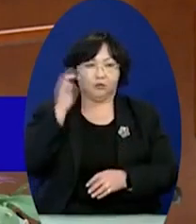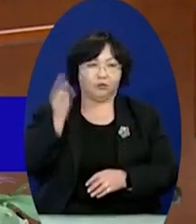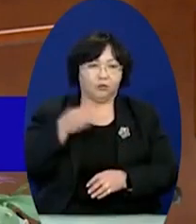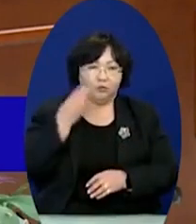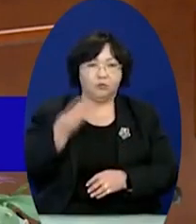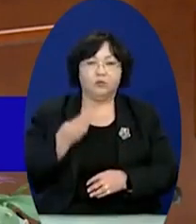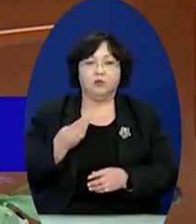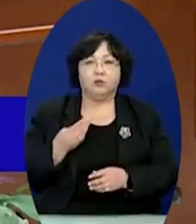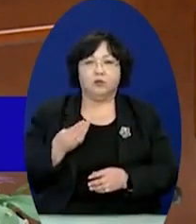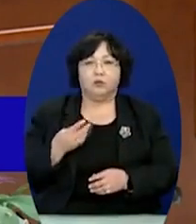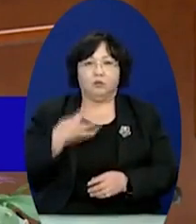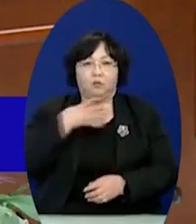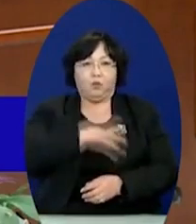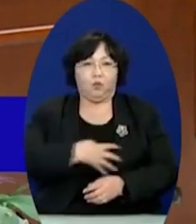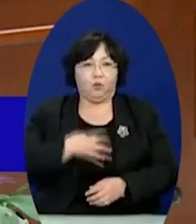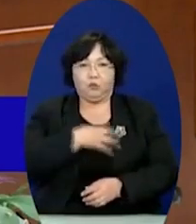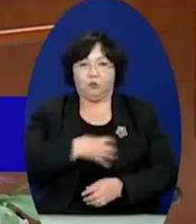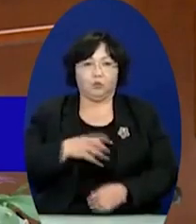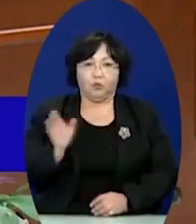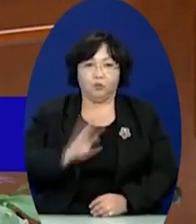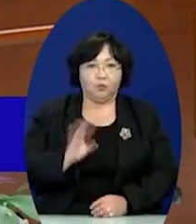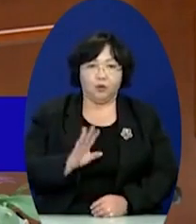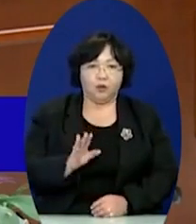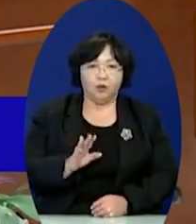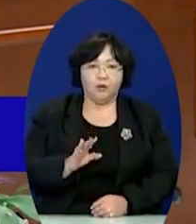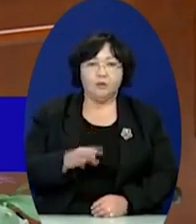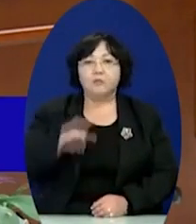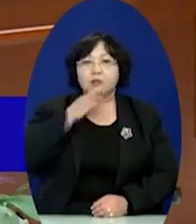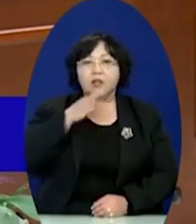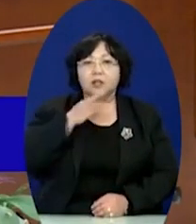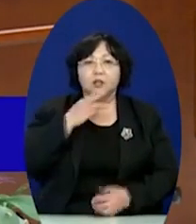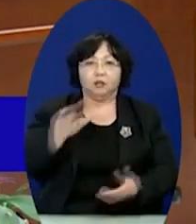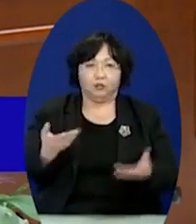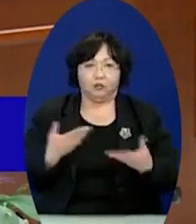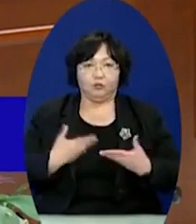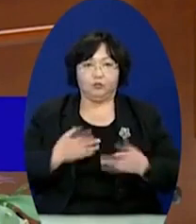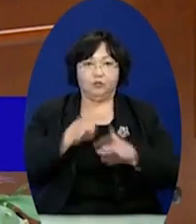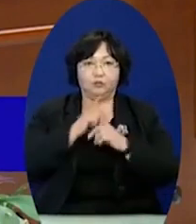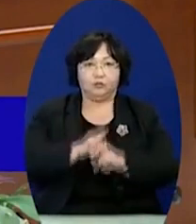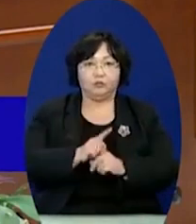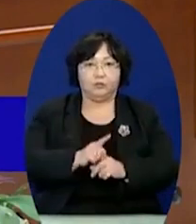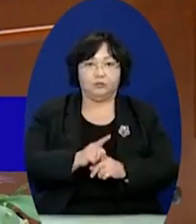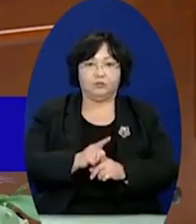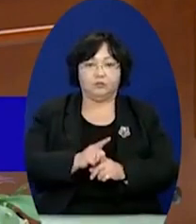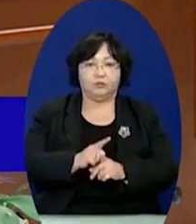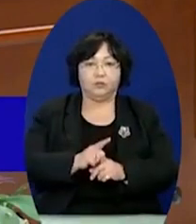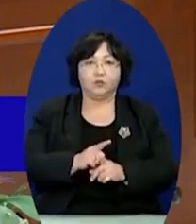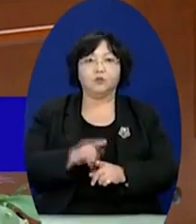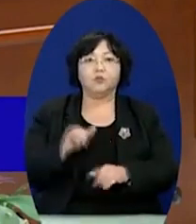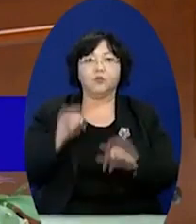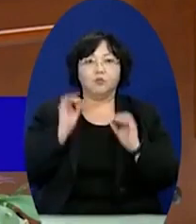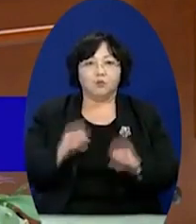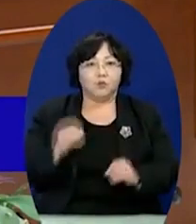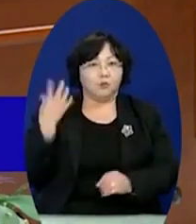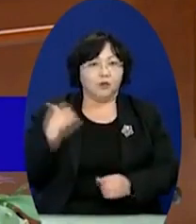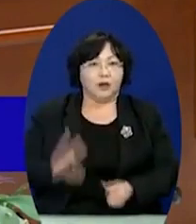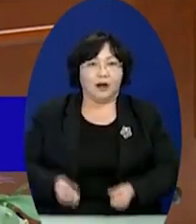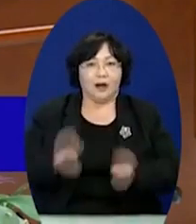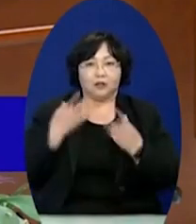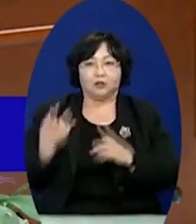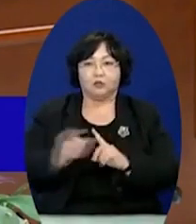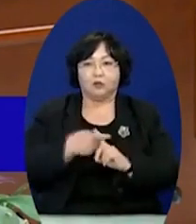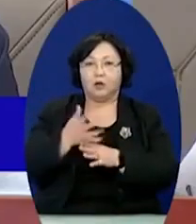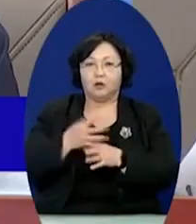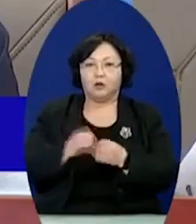нөгөө бухимдахгүйгээр тэгээд нэг мэдээлэл өгөх үүднээс одоо болоод өнгөрсөн нөхцөл байдлуудыг тодруулах л